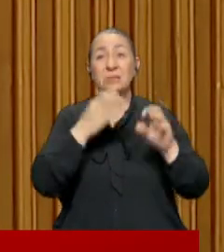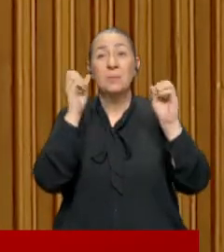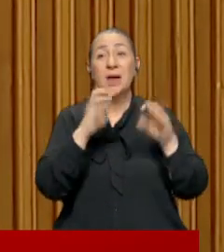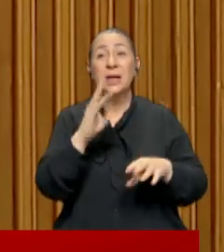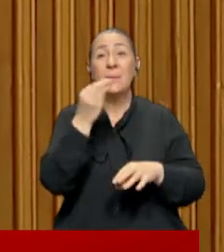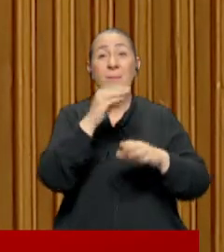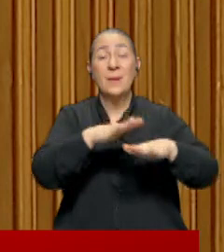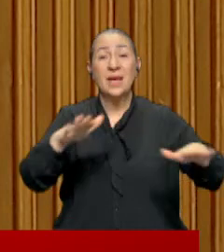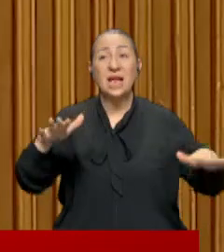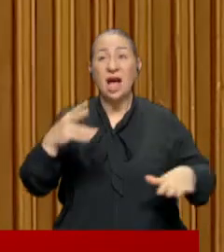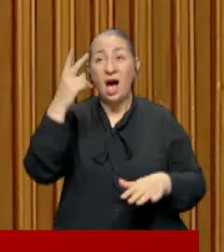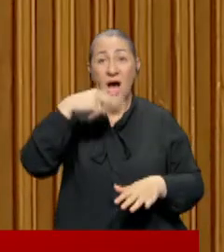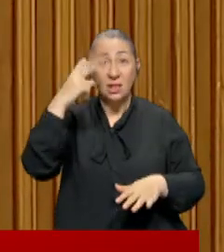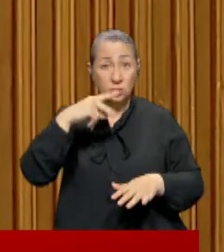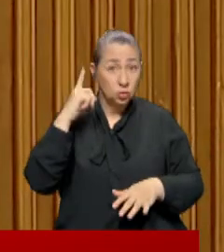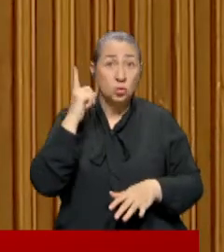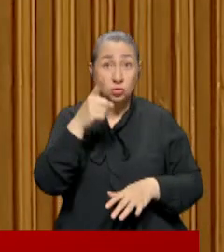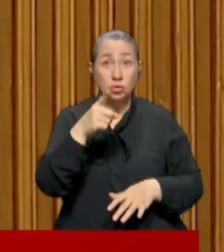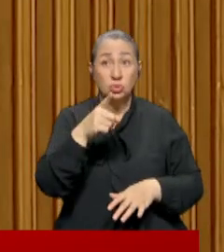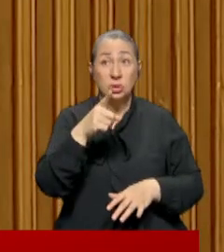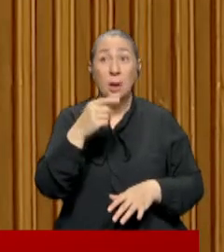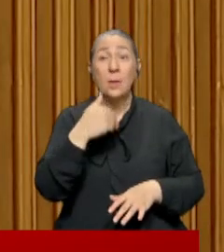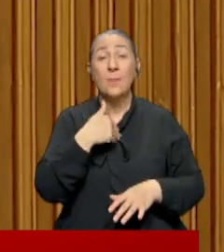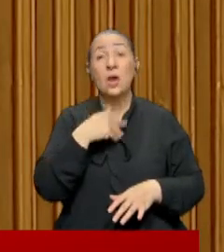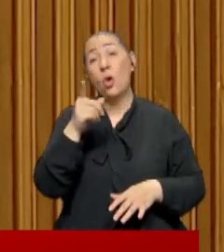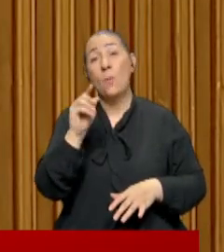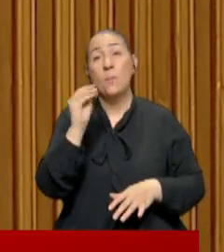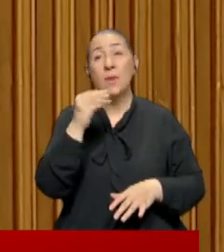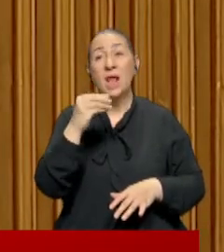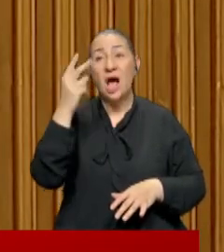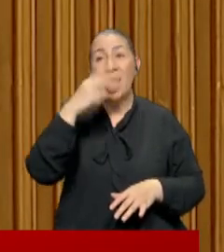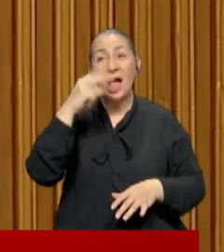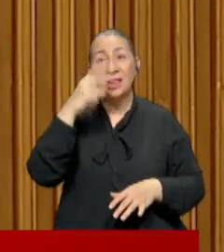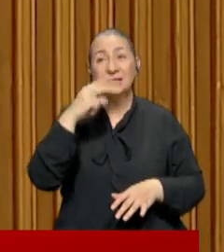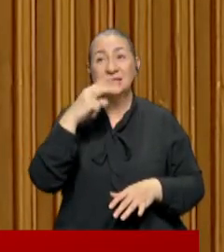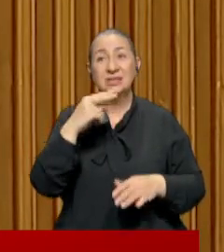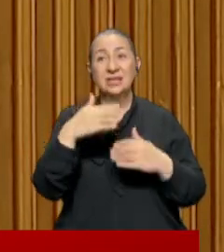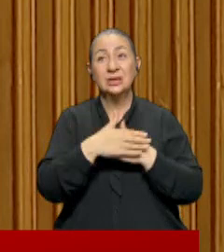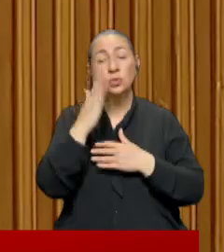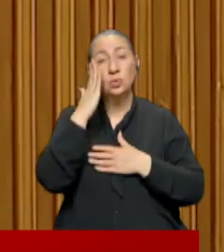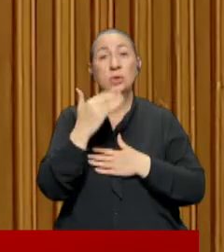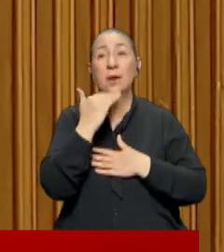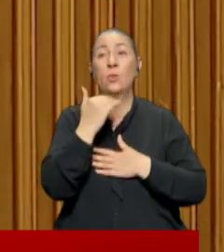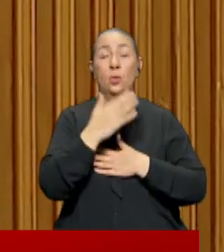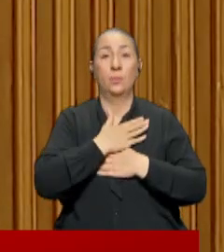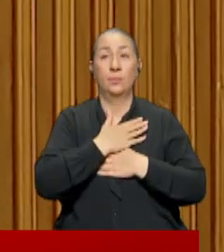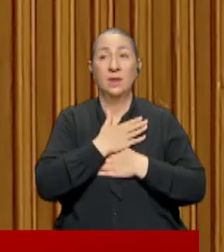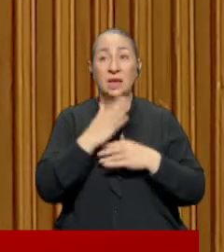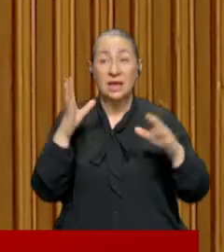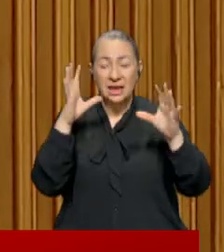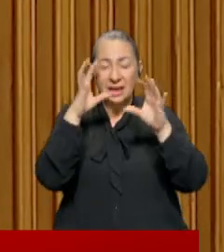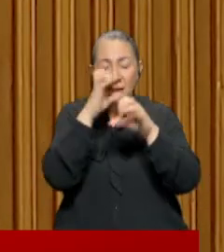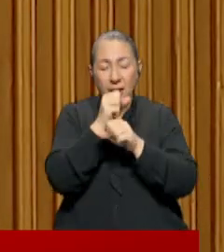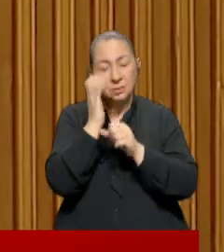bıraktığım bebeklerin ağladığını duyuyor musun? Ben o bebeklerin ağlamalarından gece uyuyamıyorum. Karanlıkta